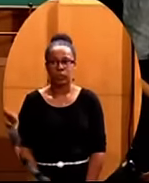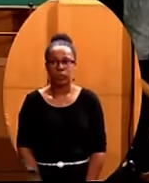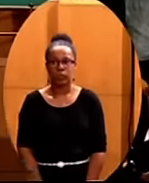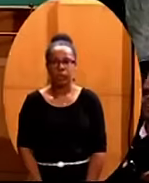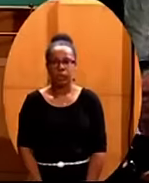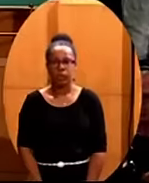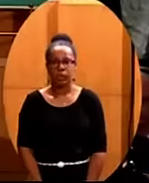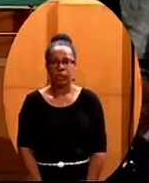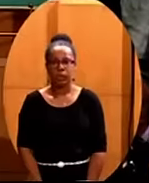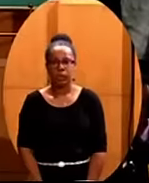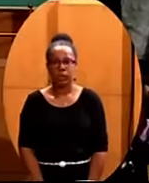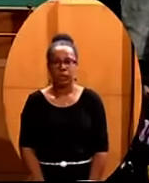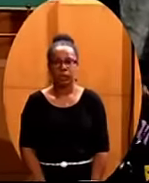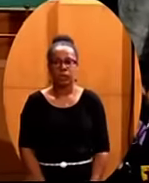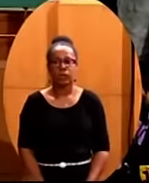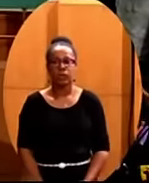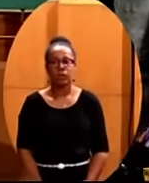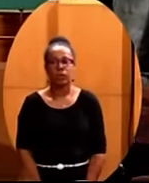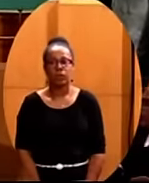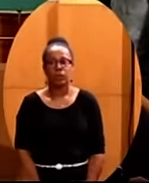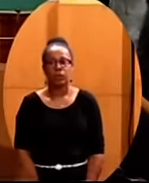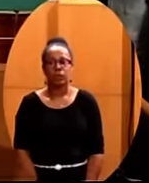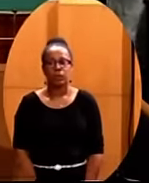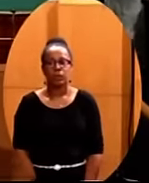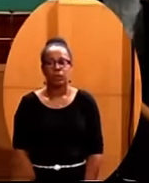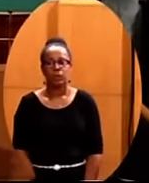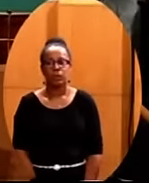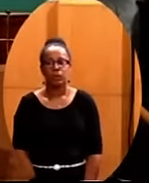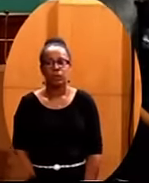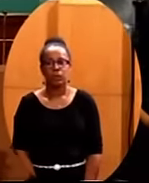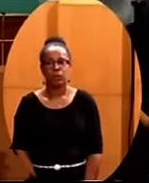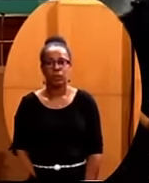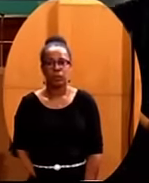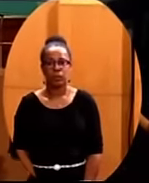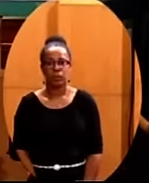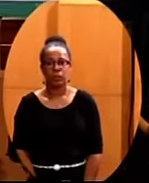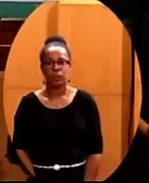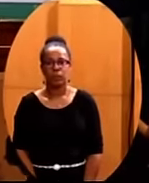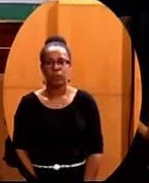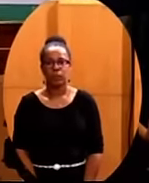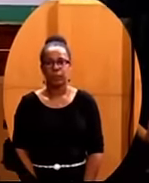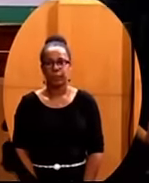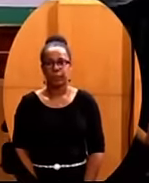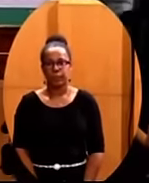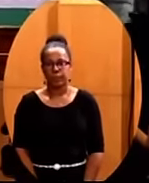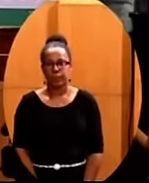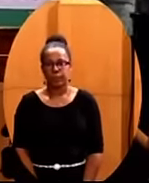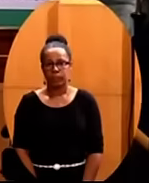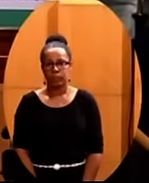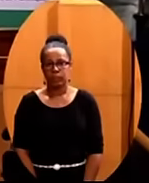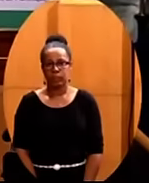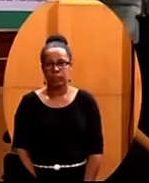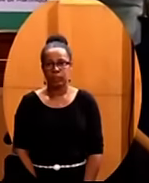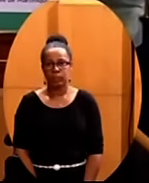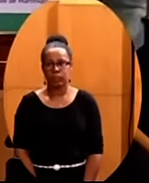complètement distinct différ le président va rester assis à la tribune du président de l'Assemblée alors que le président du conse exécutif sera à la